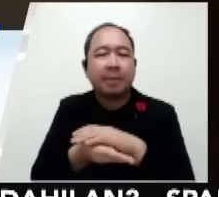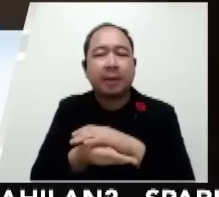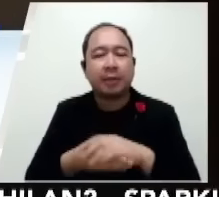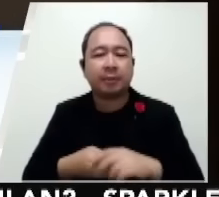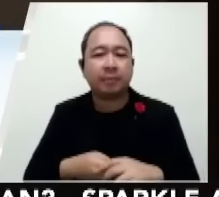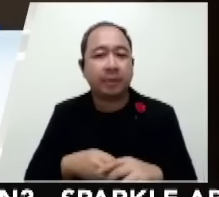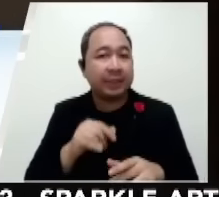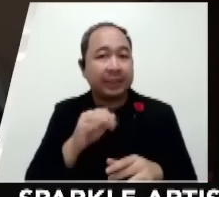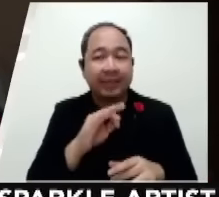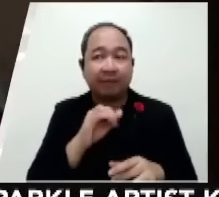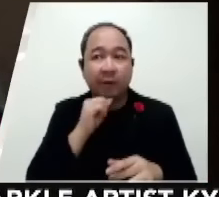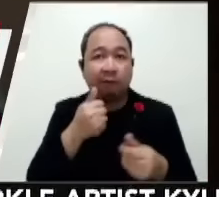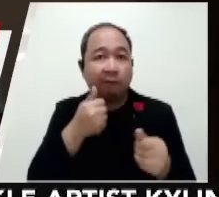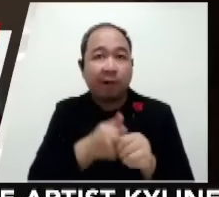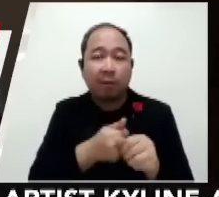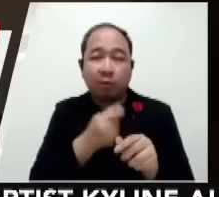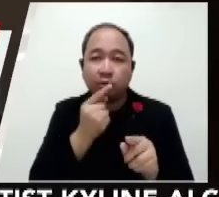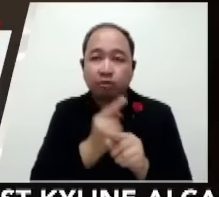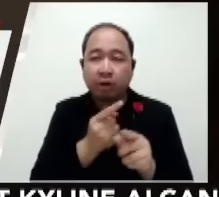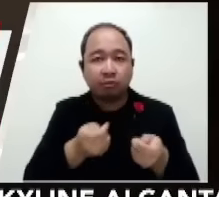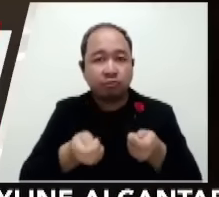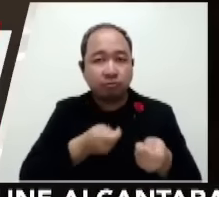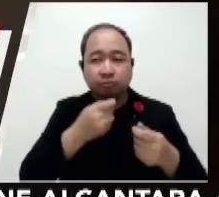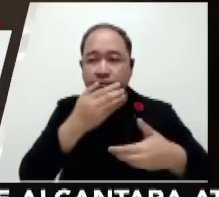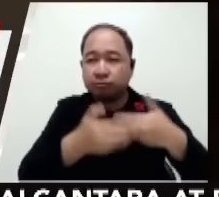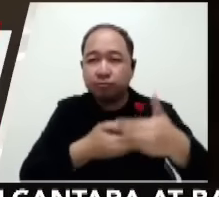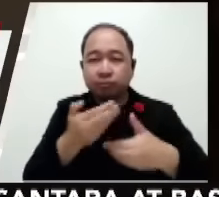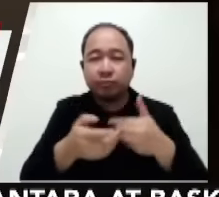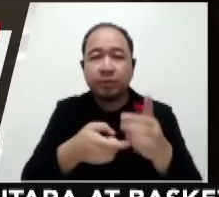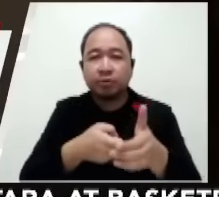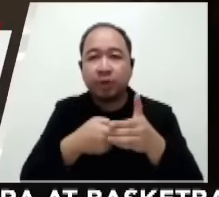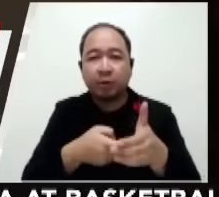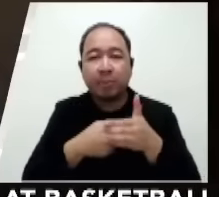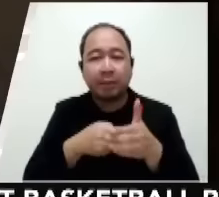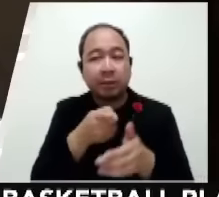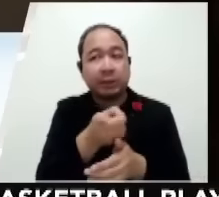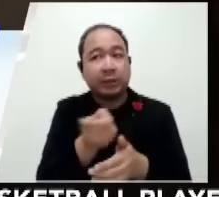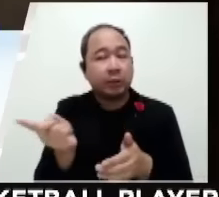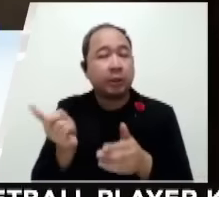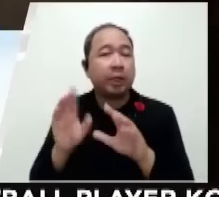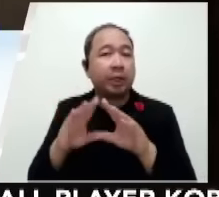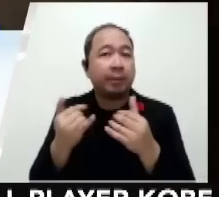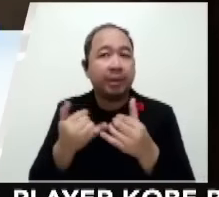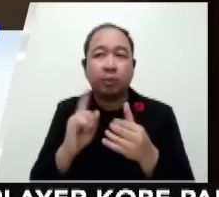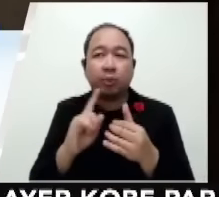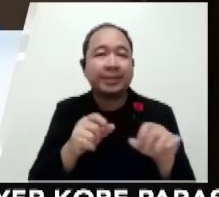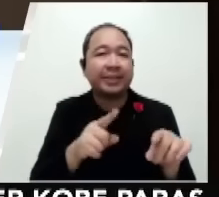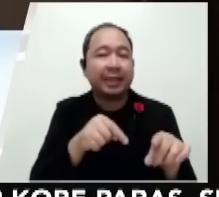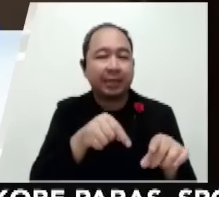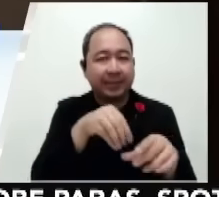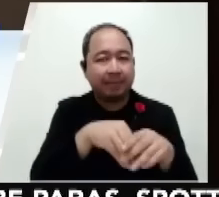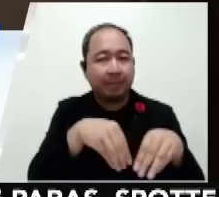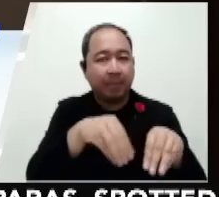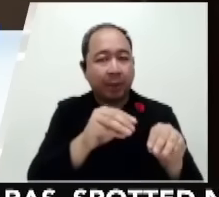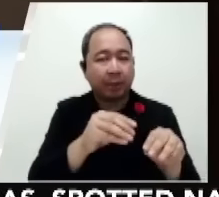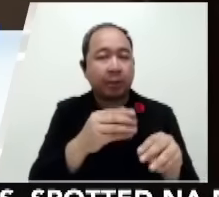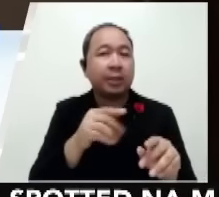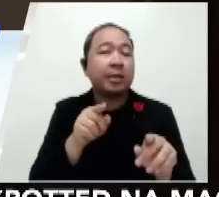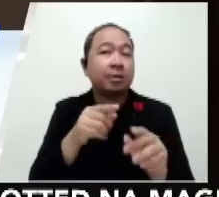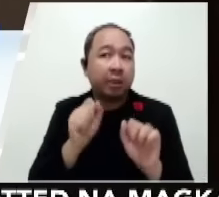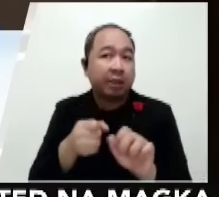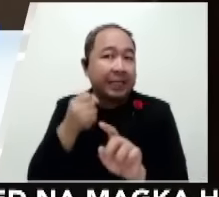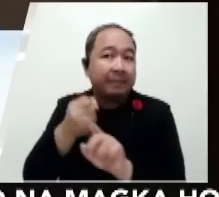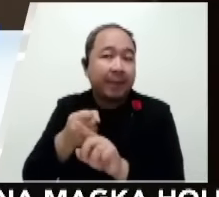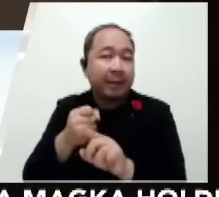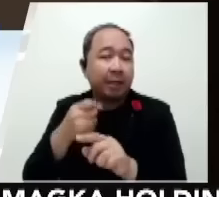necessary regulatory requirements, itong mga napupunta sa palengke, aside from pwedeng maapektuhan ng presyo,